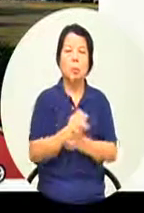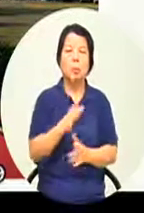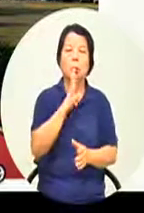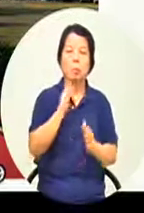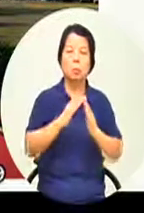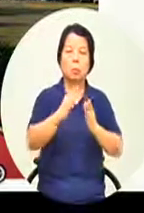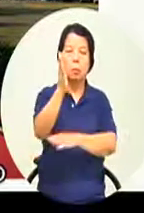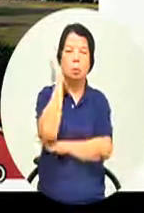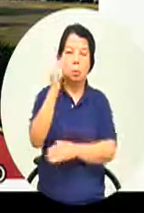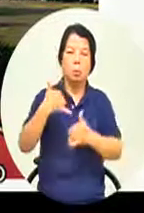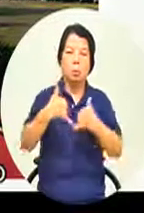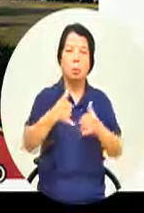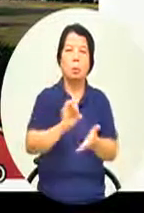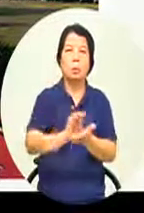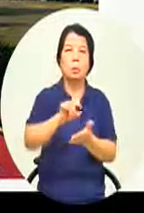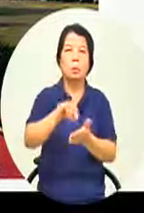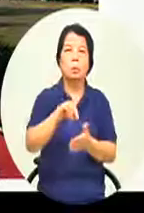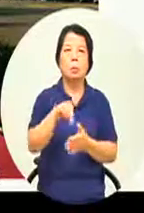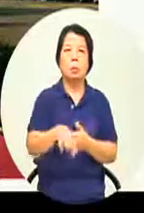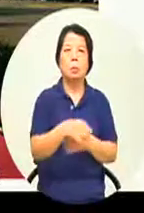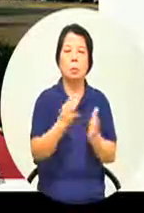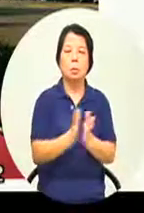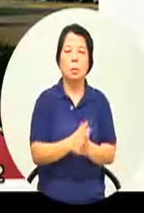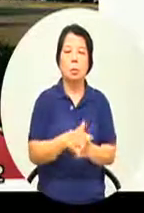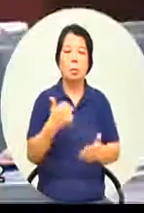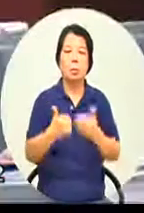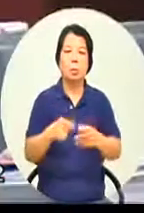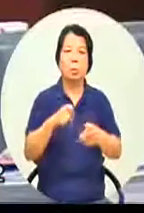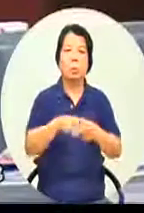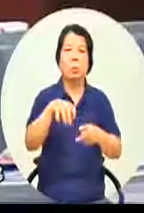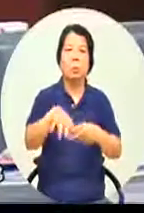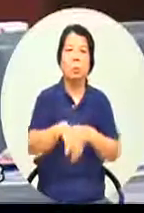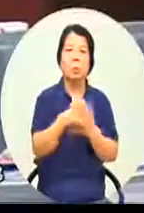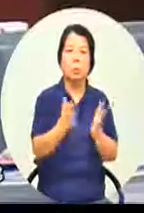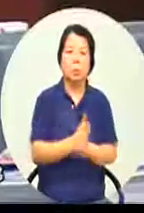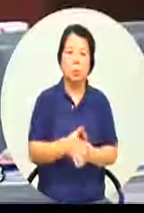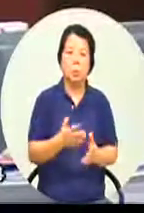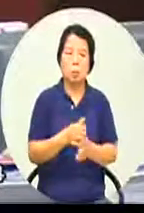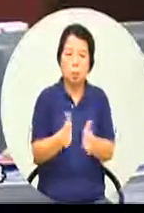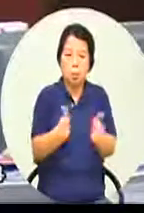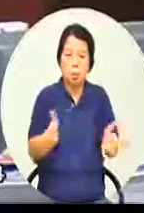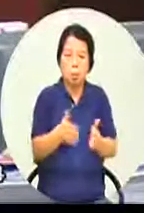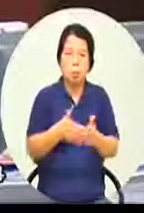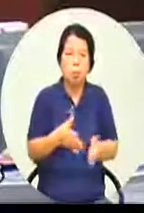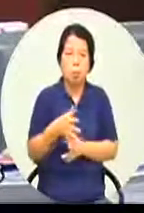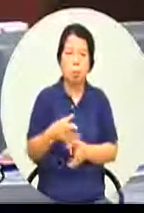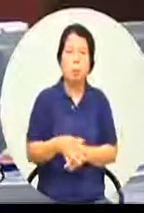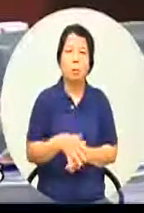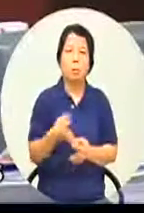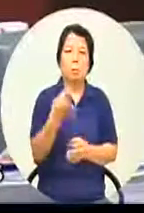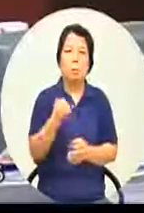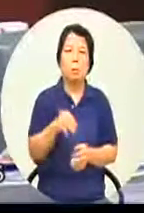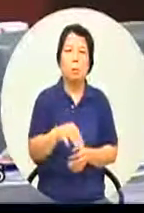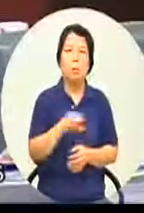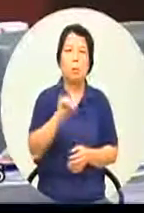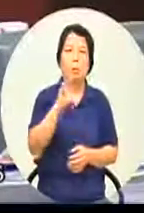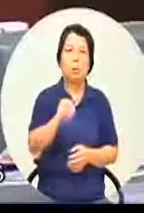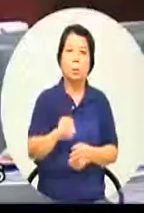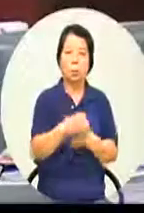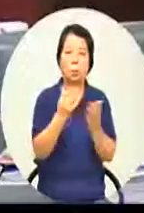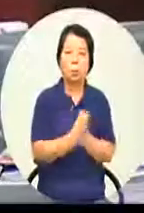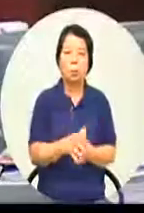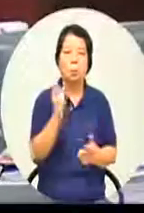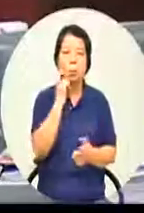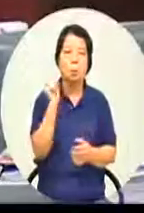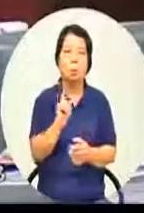地，但是公务局新工处跟我们说，这个扩宽要好几千万啊，怎样怎样，说他没办法。其实这个那也有困难，因为